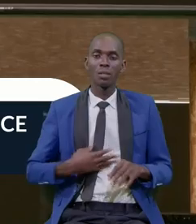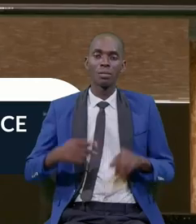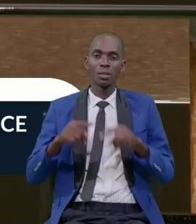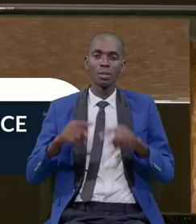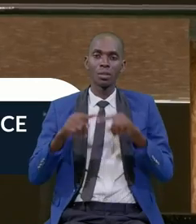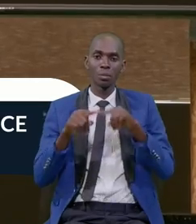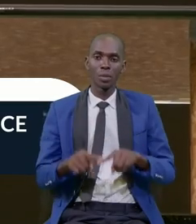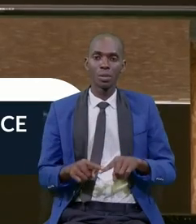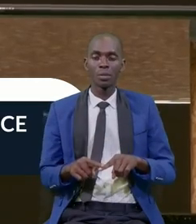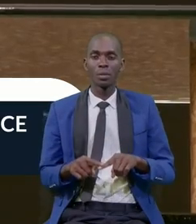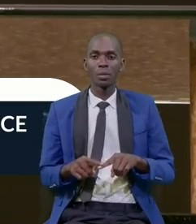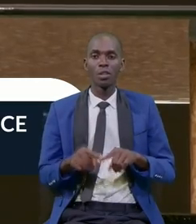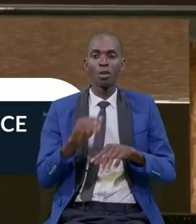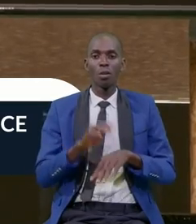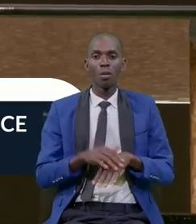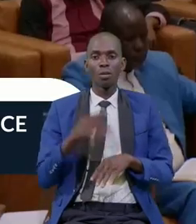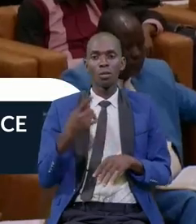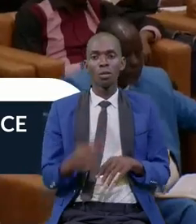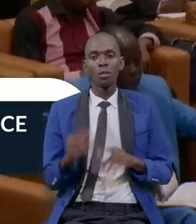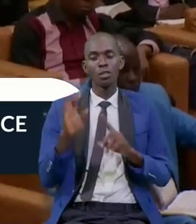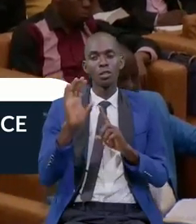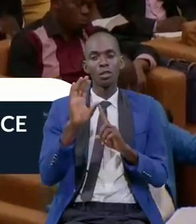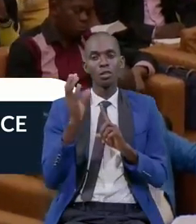espérée et la confiance